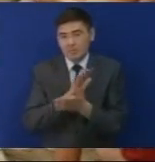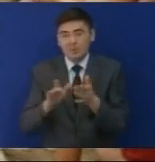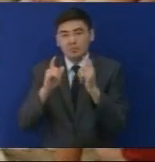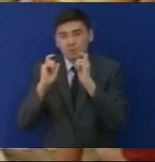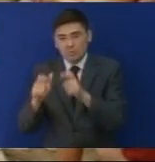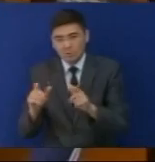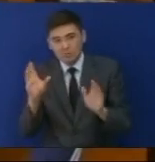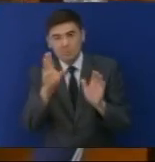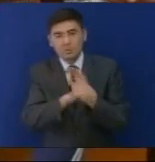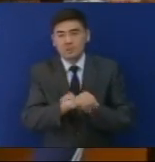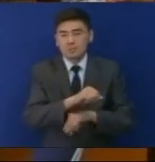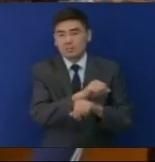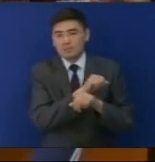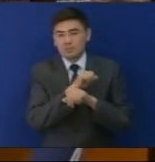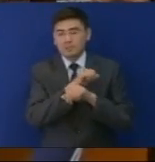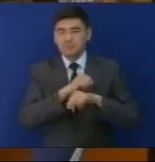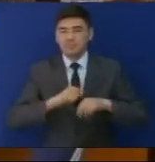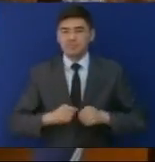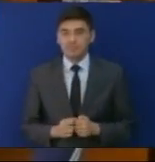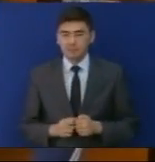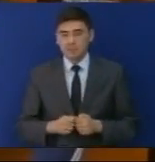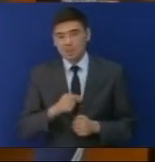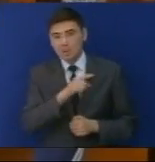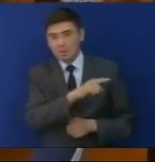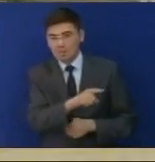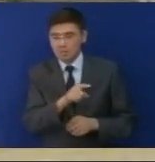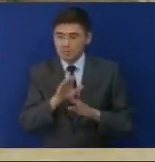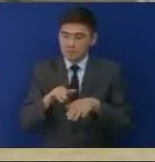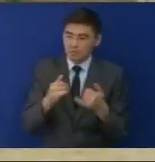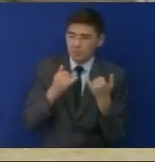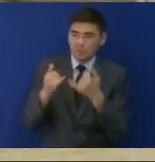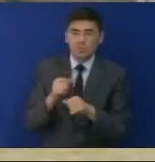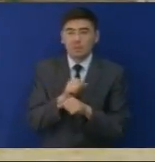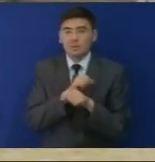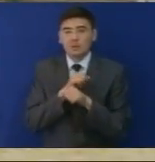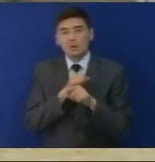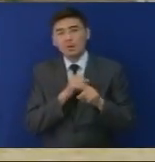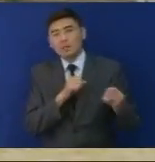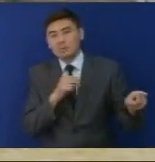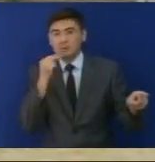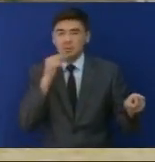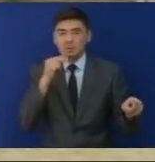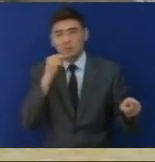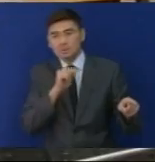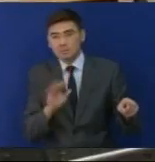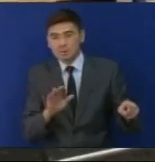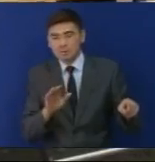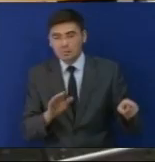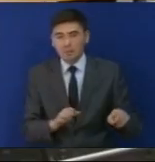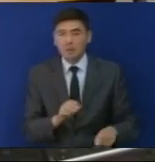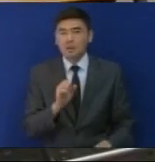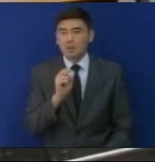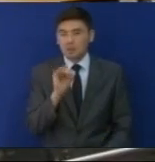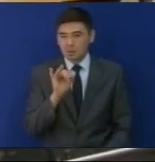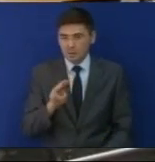бесплатный отдых. Чтобы ознакомиться с качеством оказываемых услуг для оздоровления детей и обеспечения их отдыхом в летний период, заместитель акима